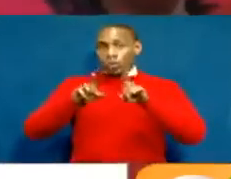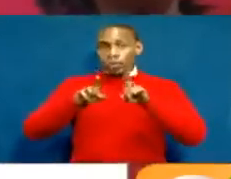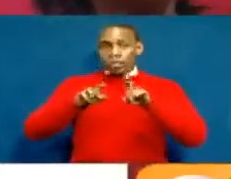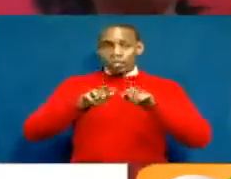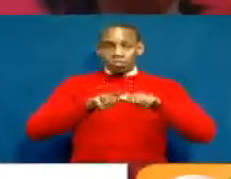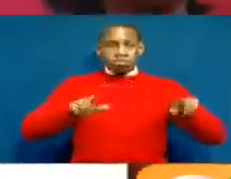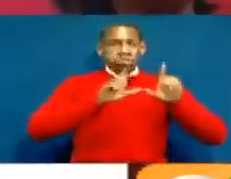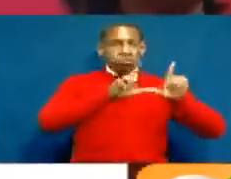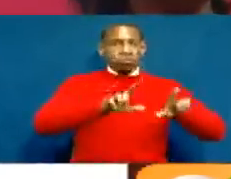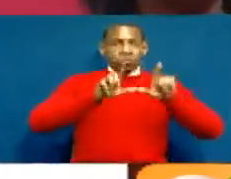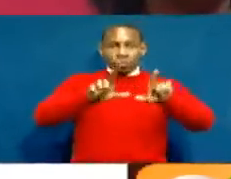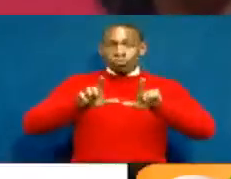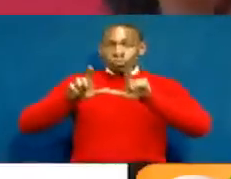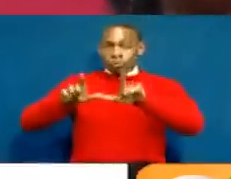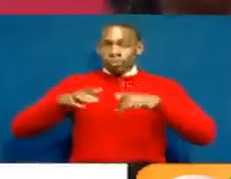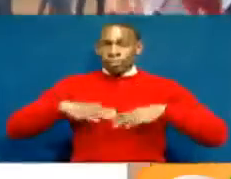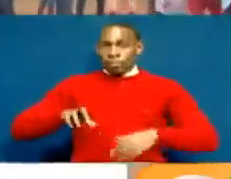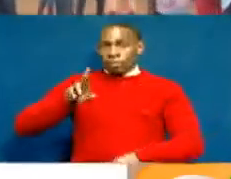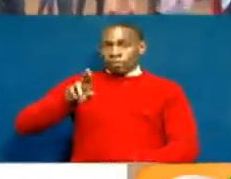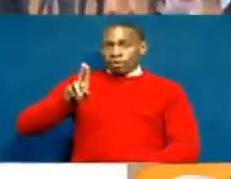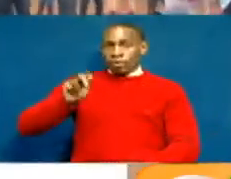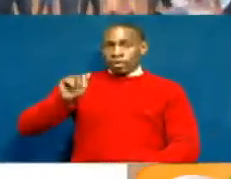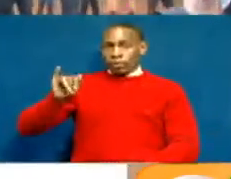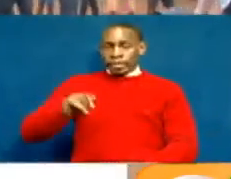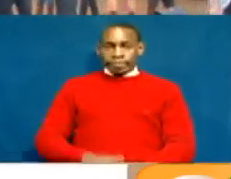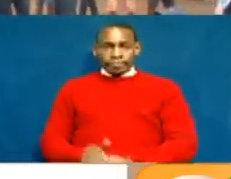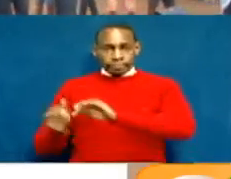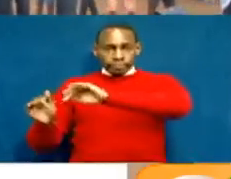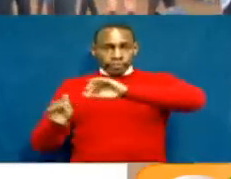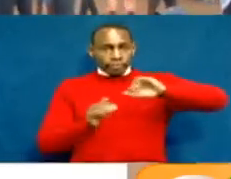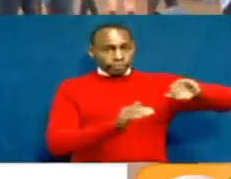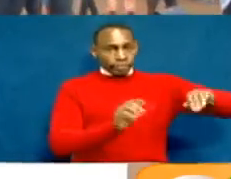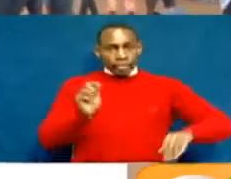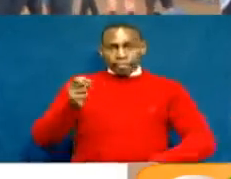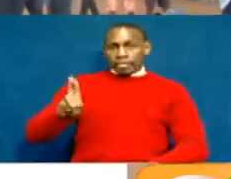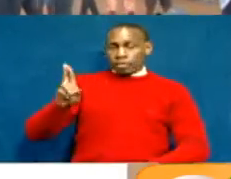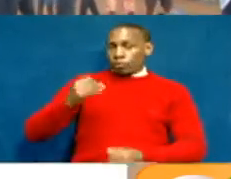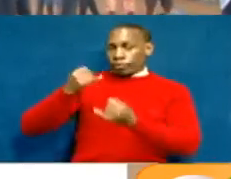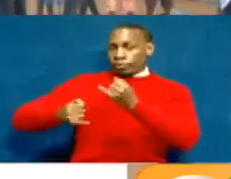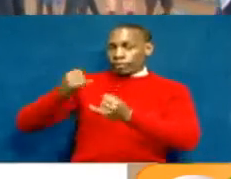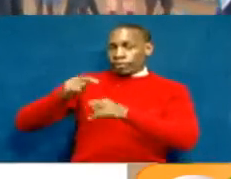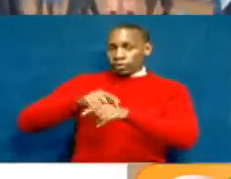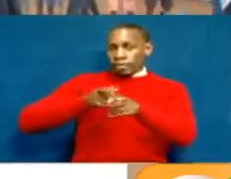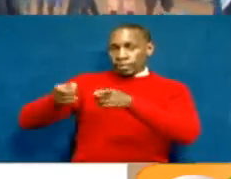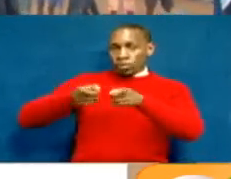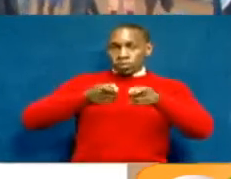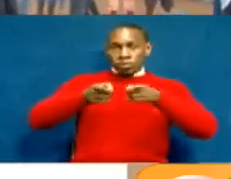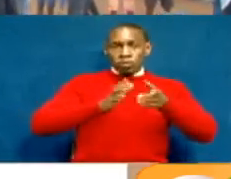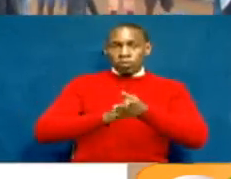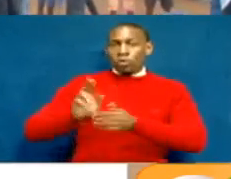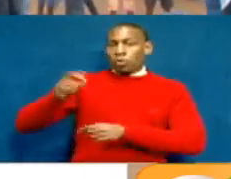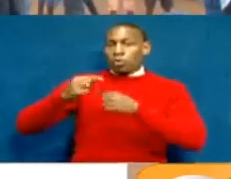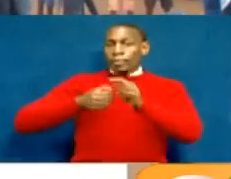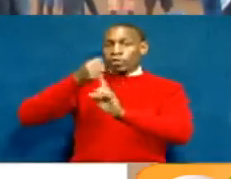kutoa hatimiliki kwa wakazi wa Ruai. Huku Rais Uhuru Kenyatta akiwa katika dakika za mwisho mwisho za uongozi wake,